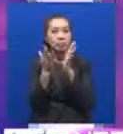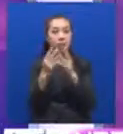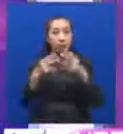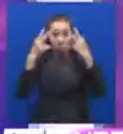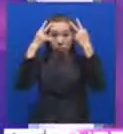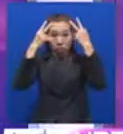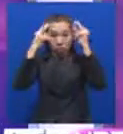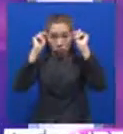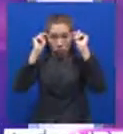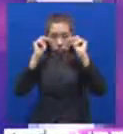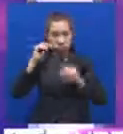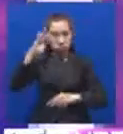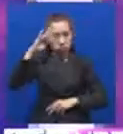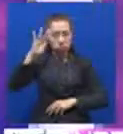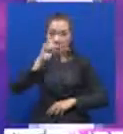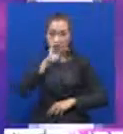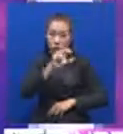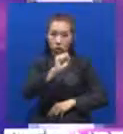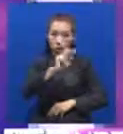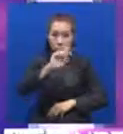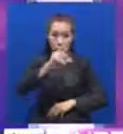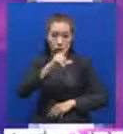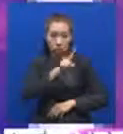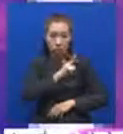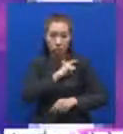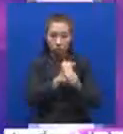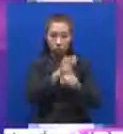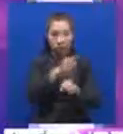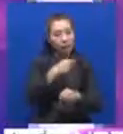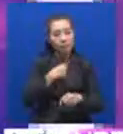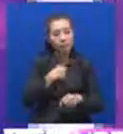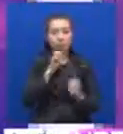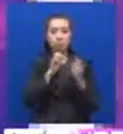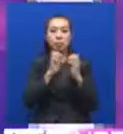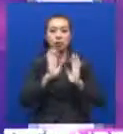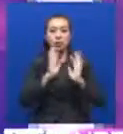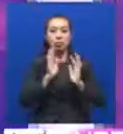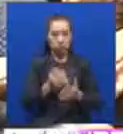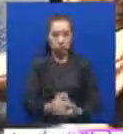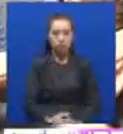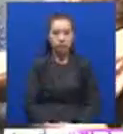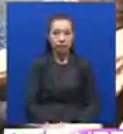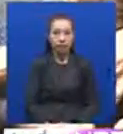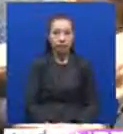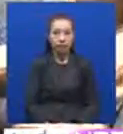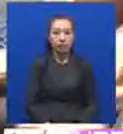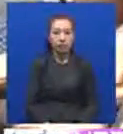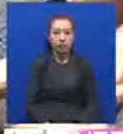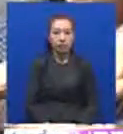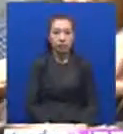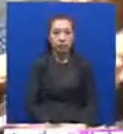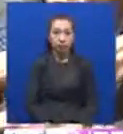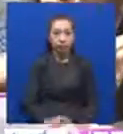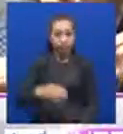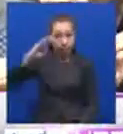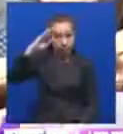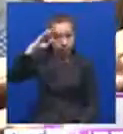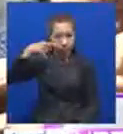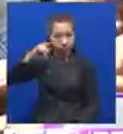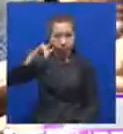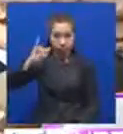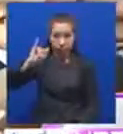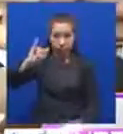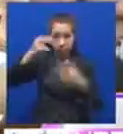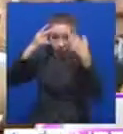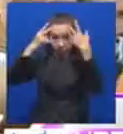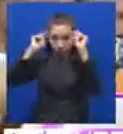แทรกแซงการทำหน้าที่ของสนชและขอให้ยุติคำถามดังกล่าวพลเอกประยุทธ์จันทร์โอชานายก